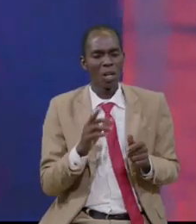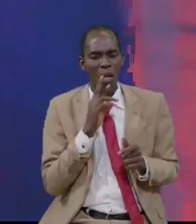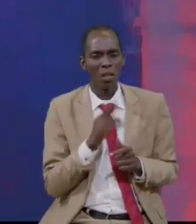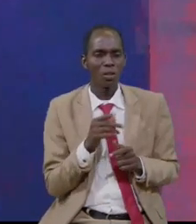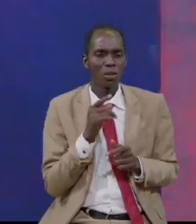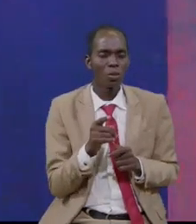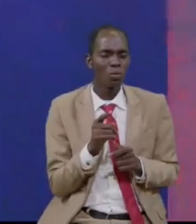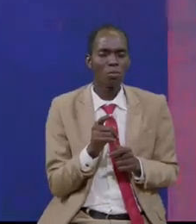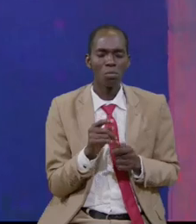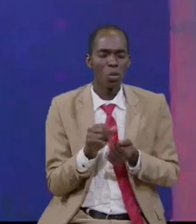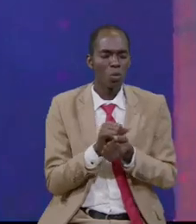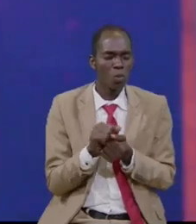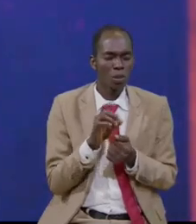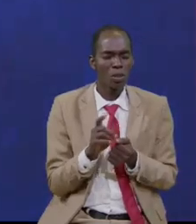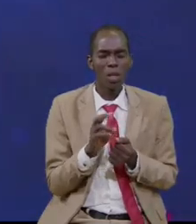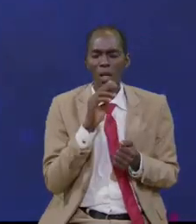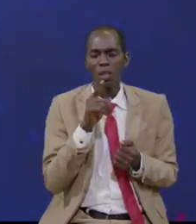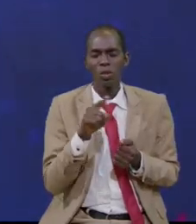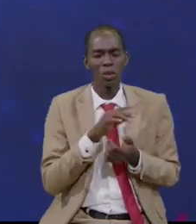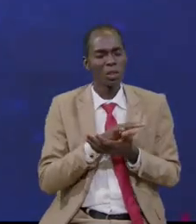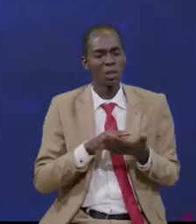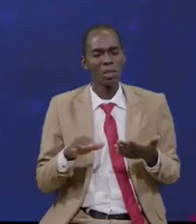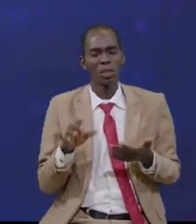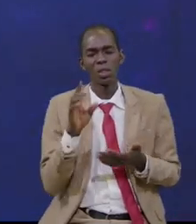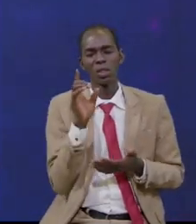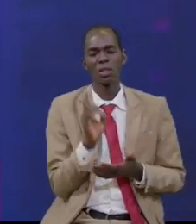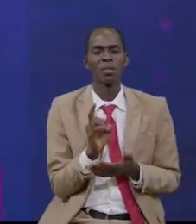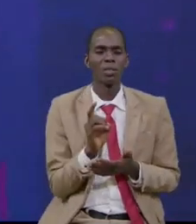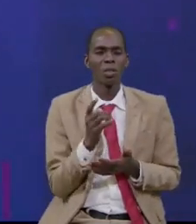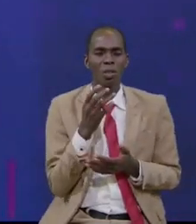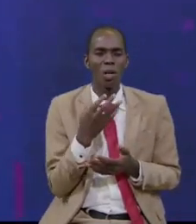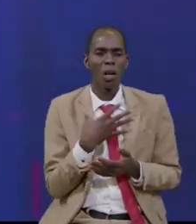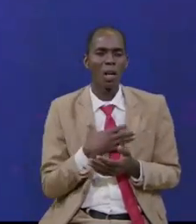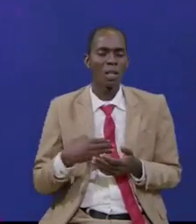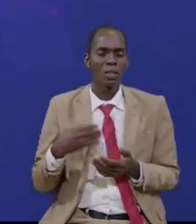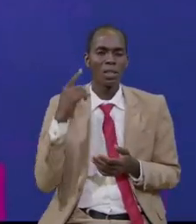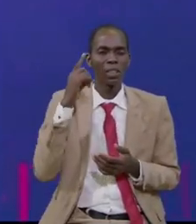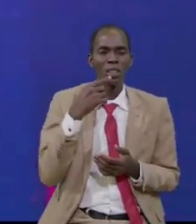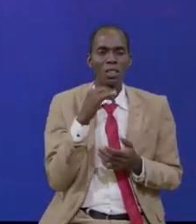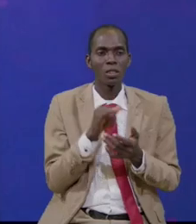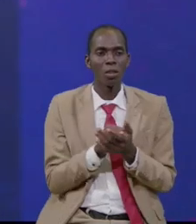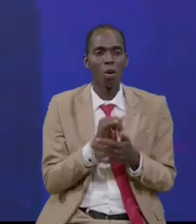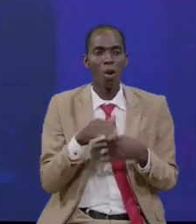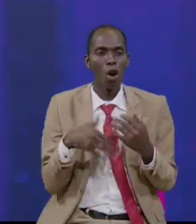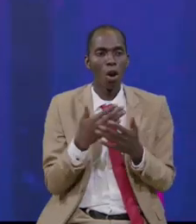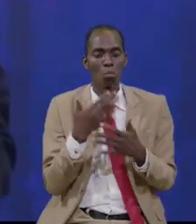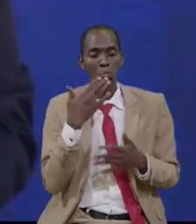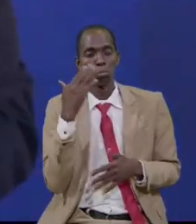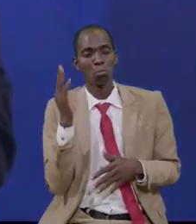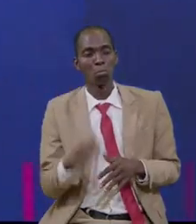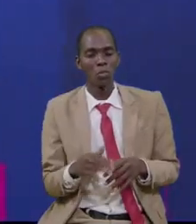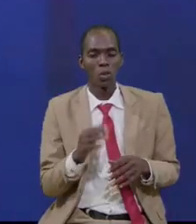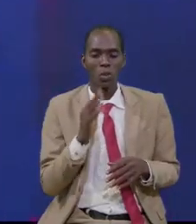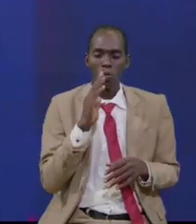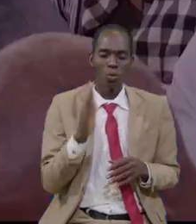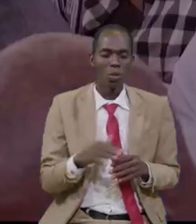te purifie de la haine, de l'ancienne vie. Il dit, toute malice, toute méchanceté, nous abandonnons